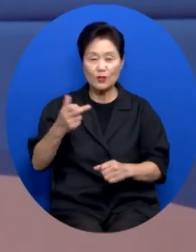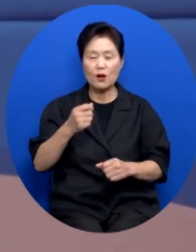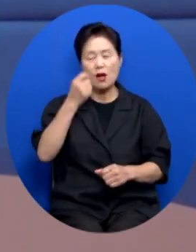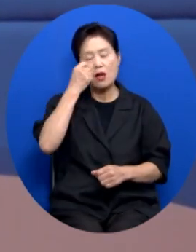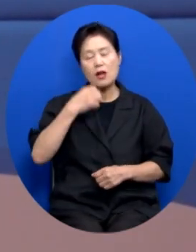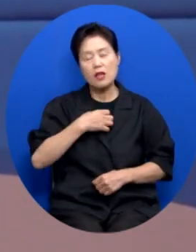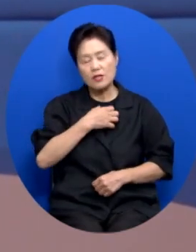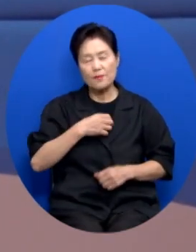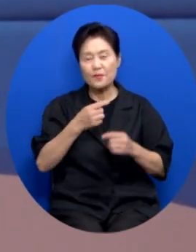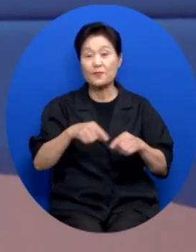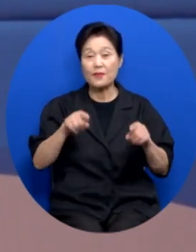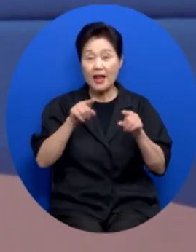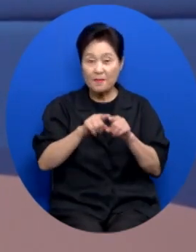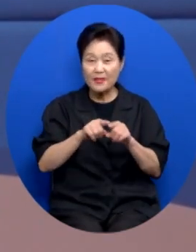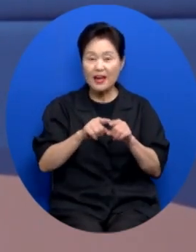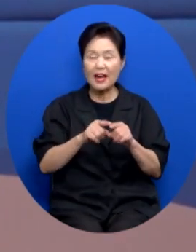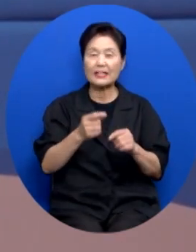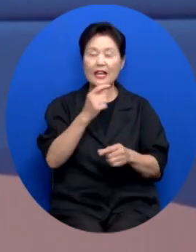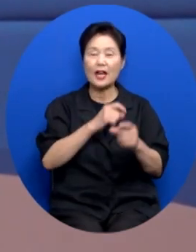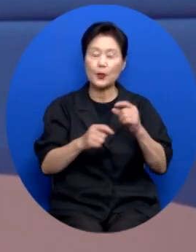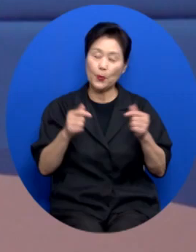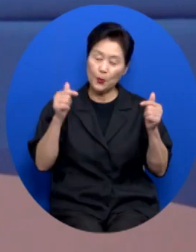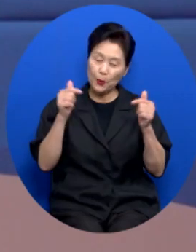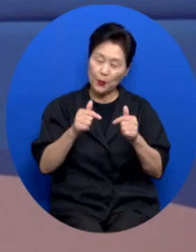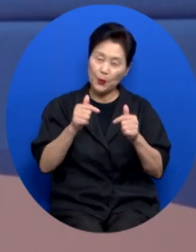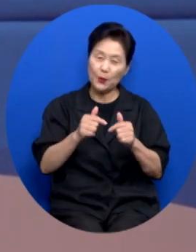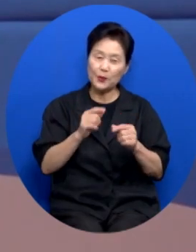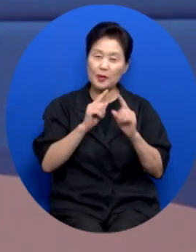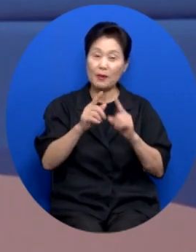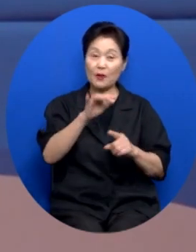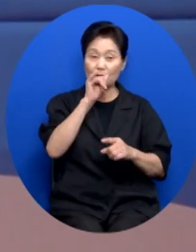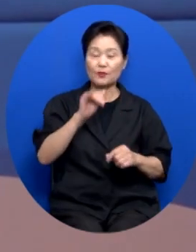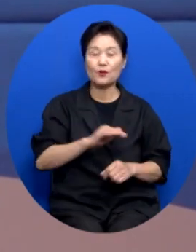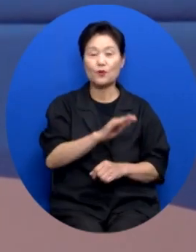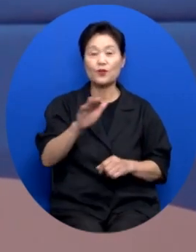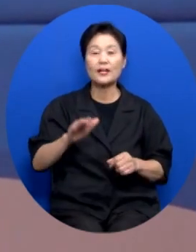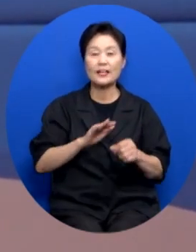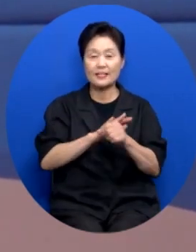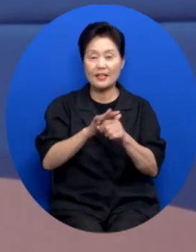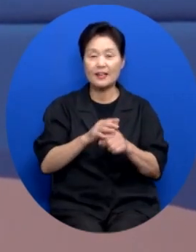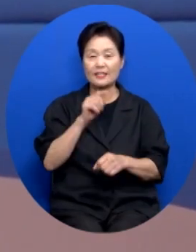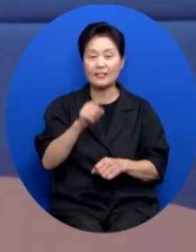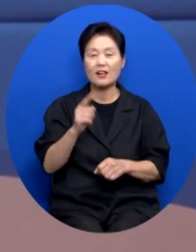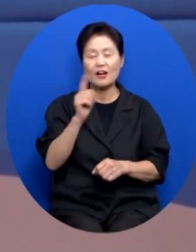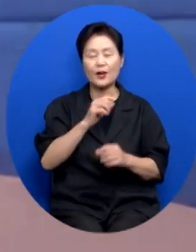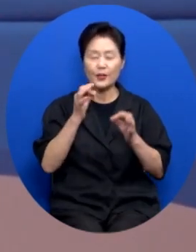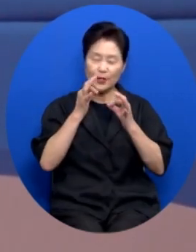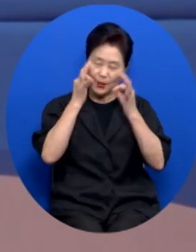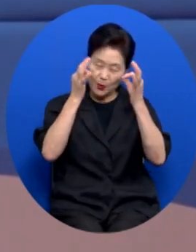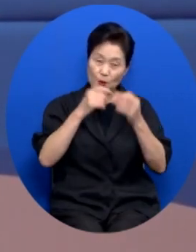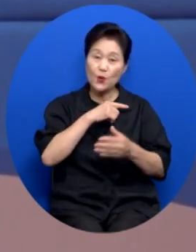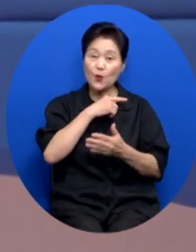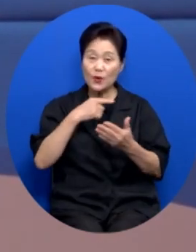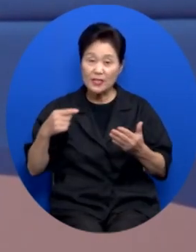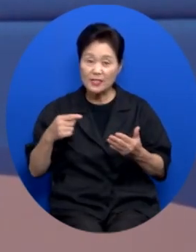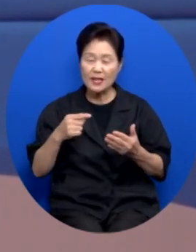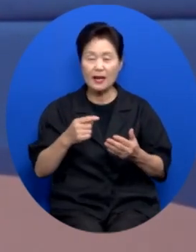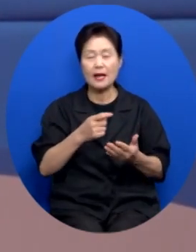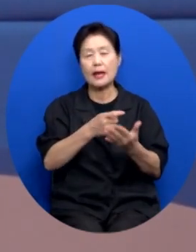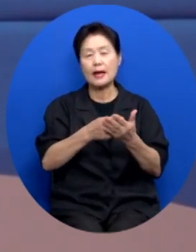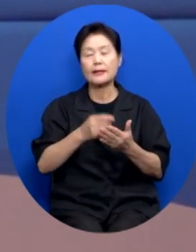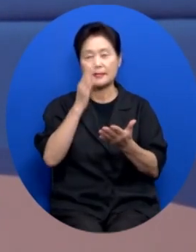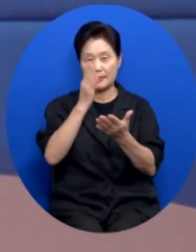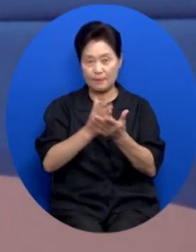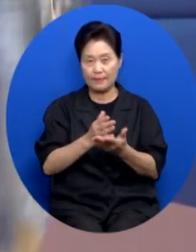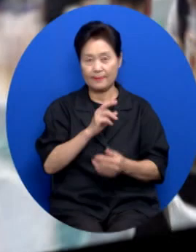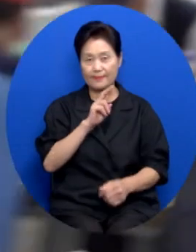작아진다고 했습니다. 우리가 사랑하는 일상은 어떤 노력과 희생을 아끼지